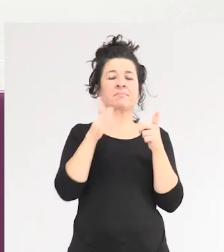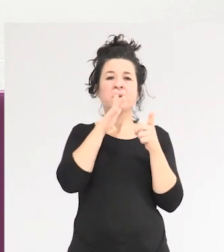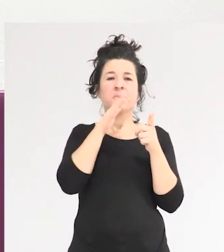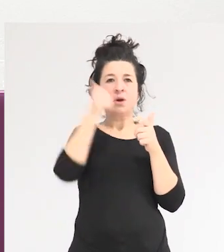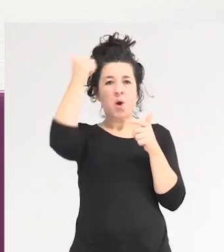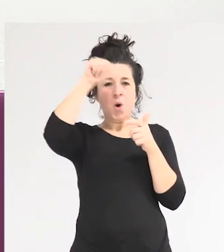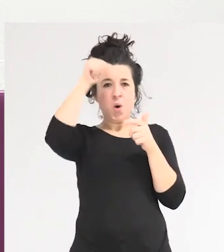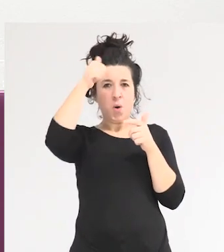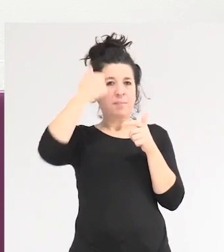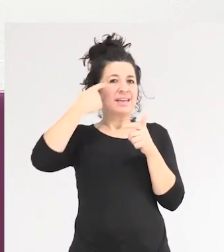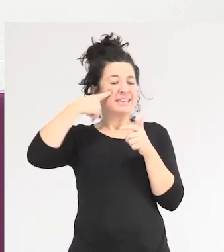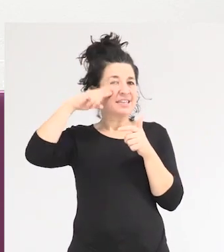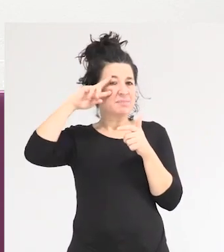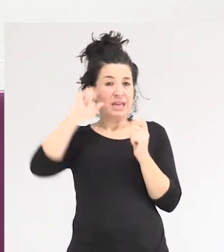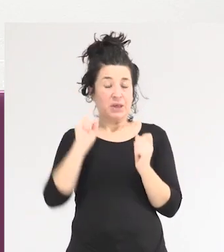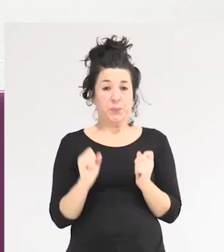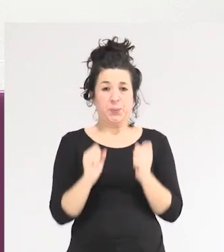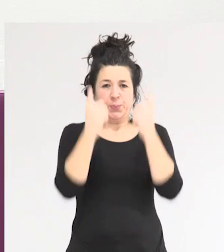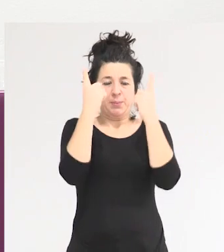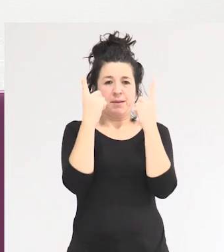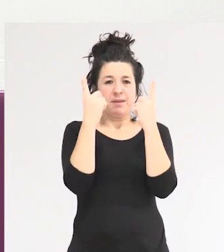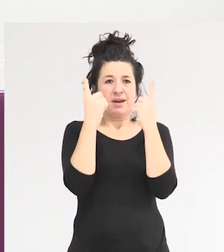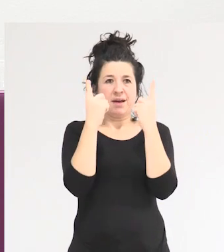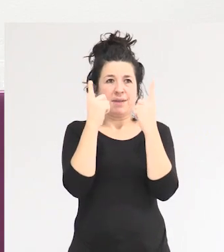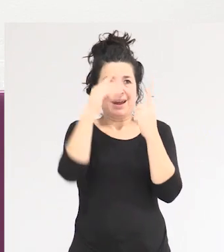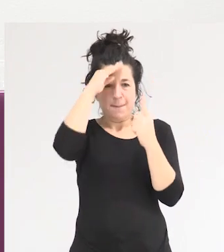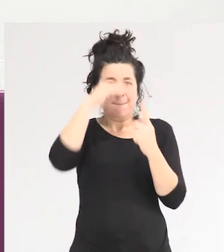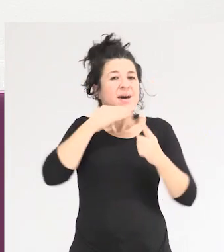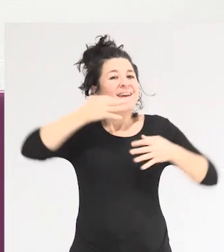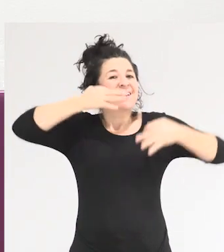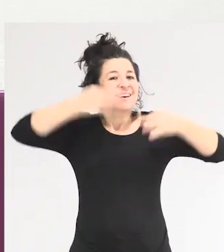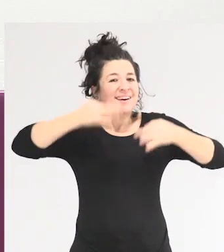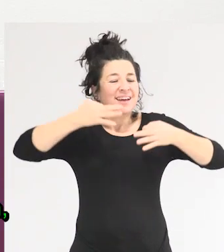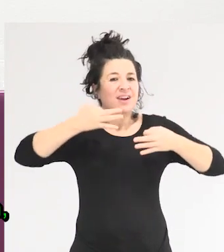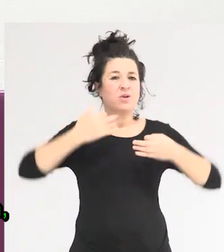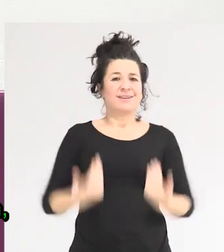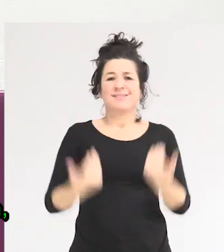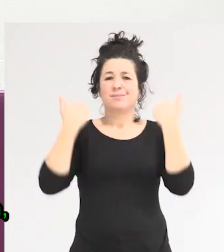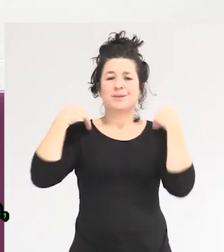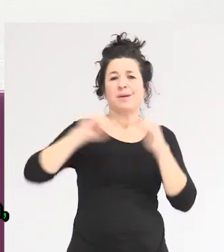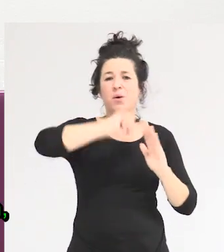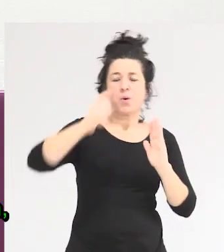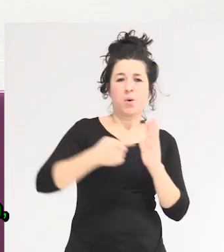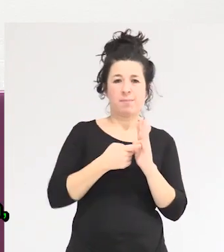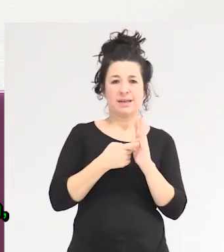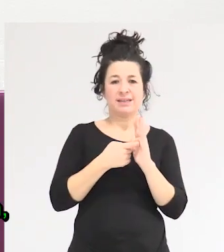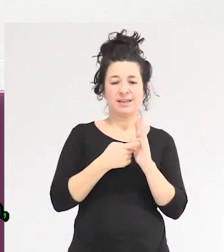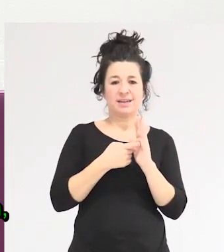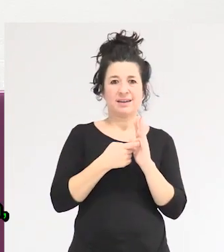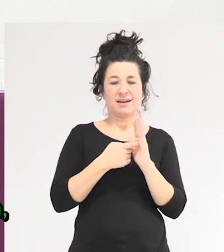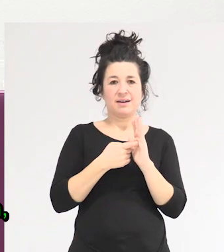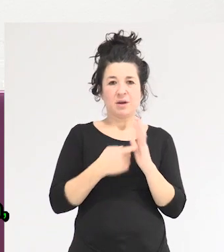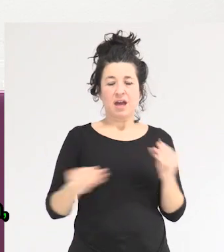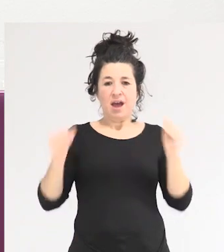Gizon honen lehenengo esperientzia benetan, benetako aita bezala, ez? Ardura osoarekin, aldi berean berak idazteko grina hori